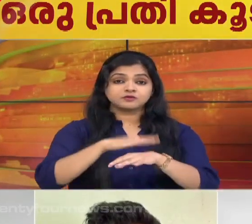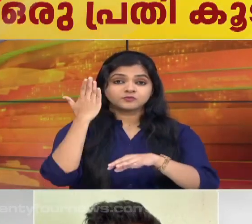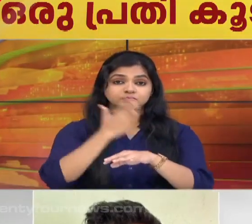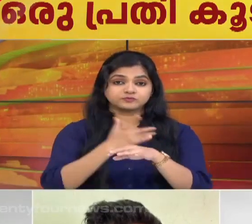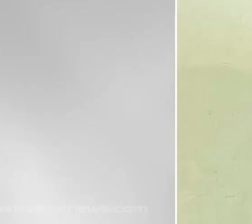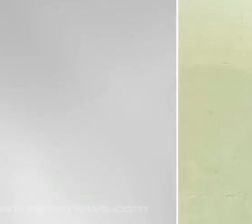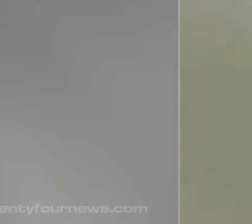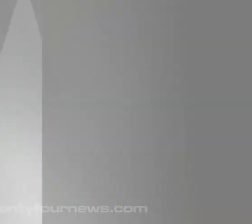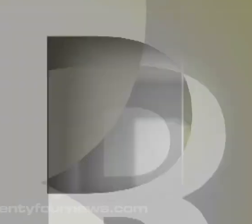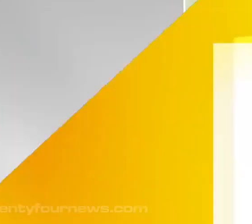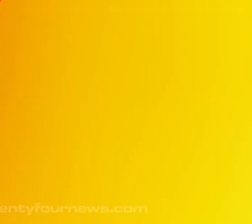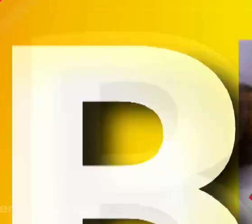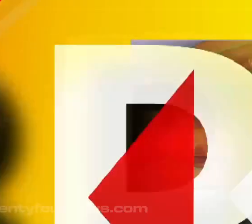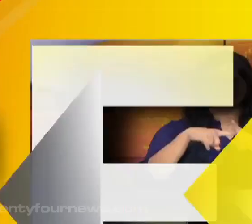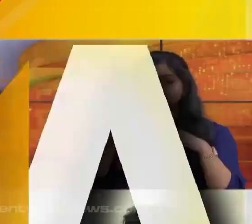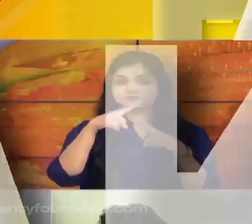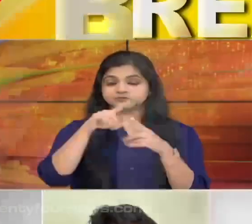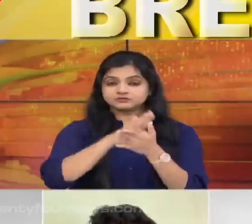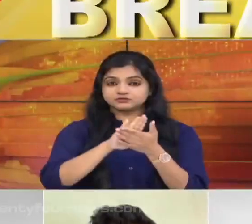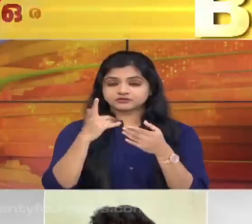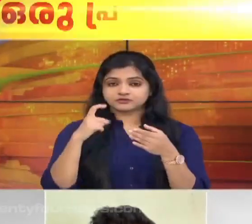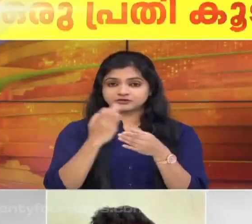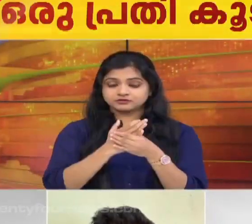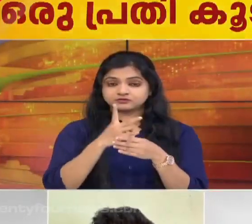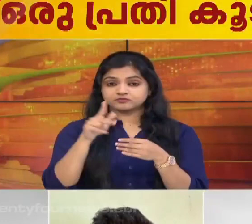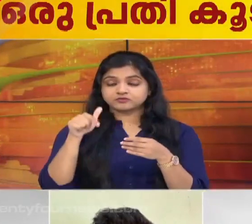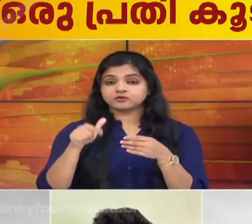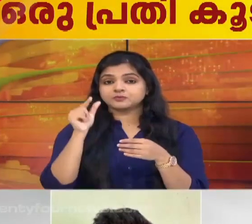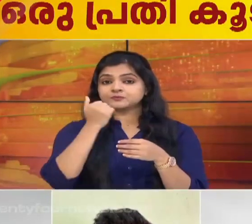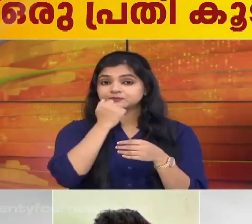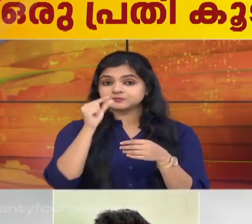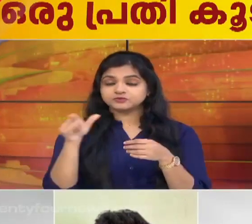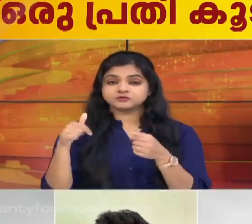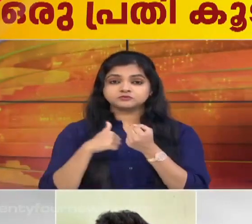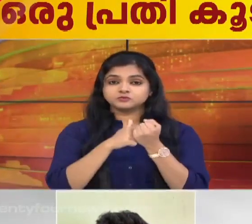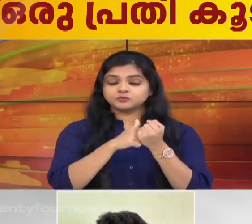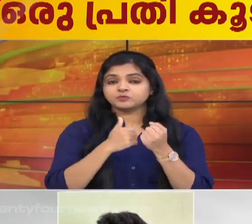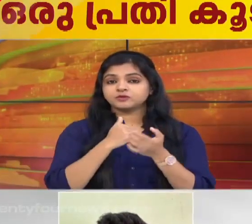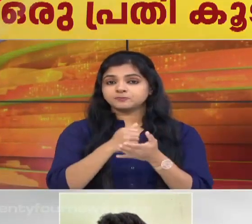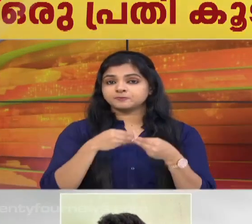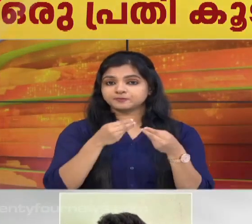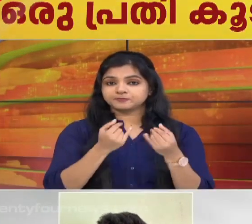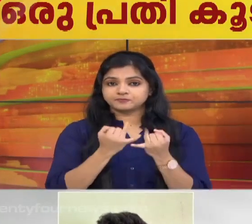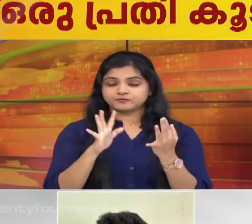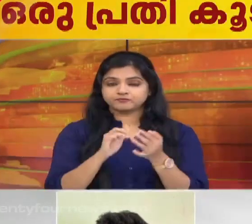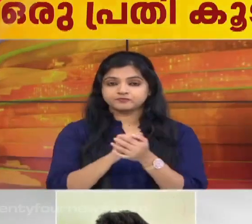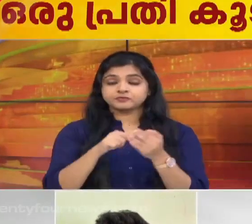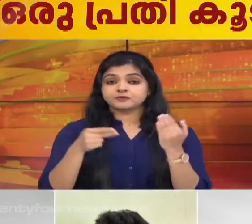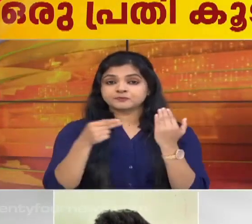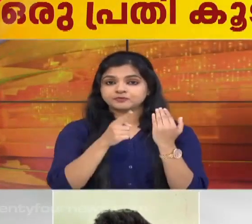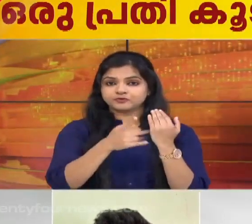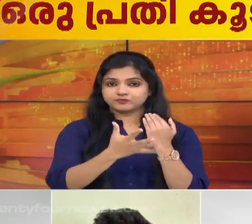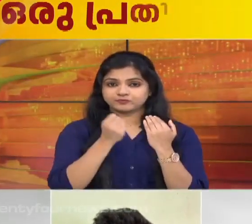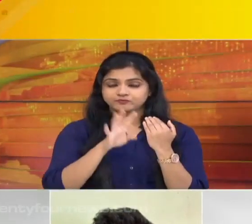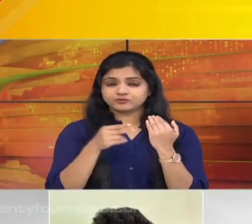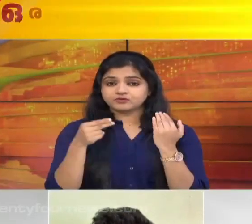സഞ്ജിത്ത് കേസ് തുടങ്ങിയ കേസുകളിലെ പ്രതികൾക്കും ഇയാൾ സഹായം നൽകിയിട്ടുണ്ട്. അതോടൊപ്പം തന്നെ ഇയാളിൽ നിന്ന് പോലീസ് പിടിച്ചെടുത്ത ഒരു പെൻഡ്രൈവിൽ നിന്ന്